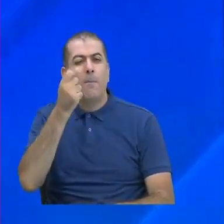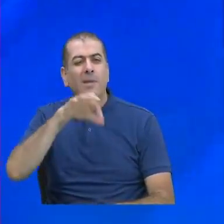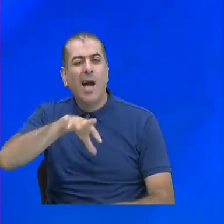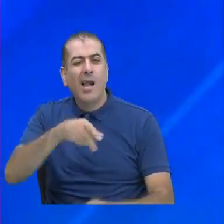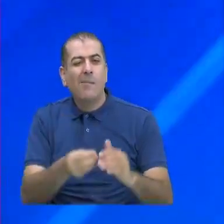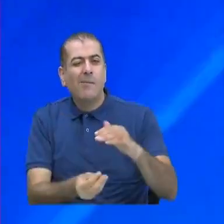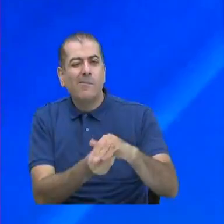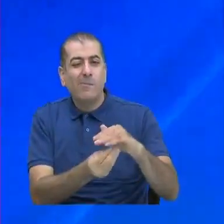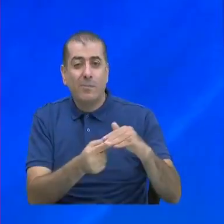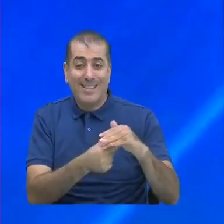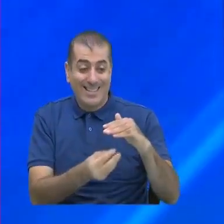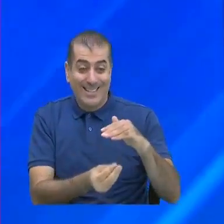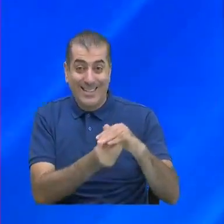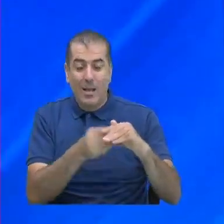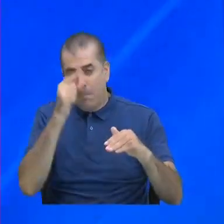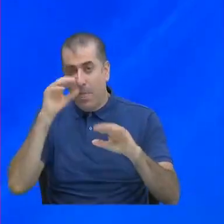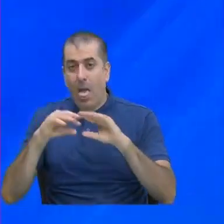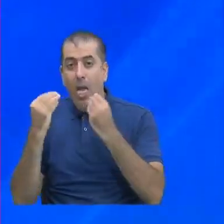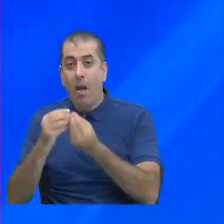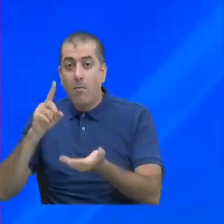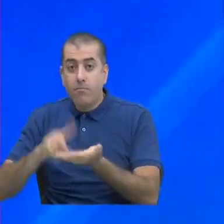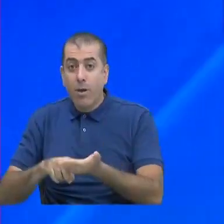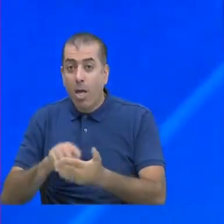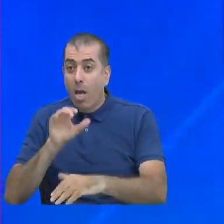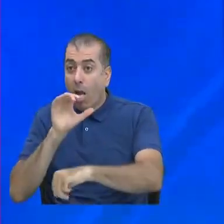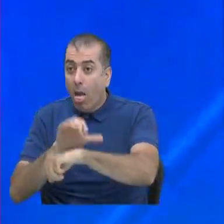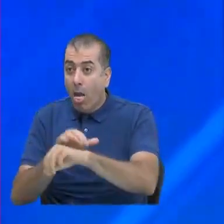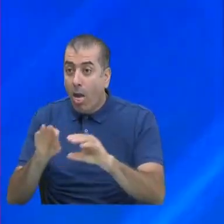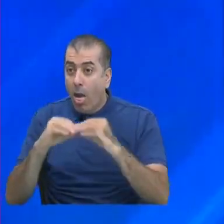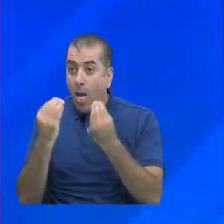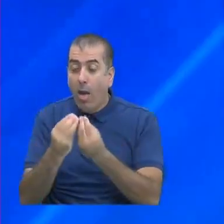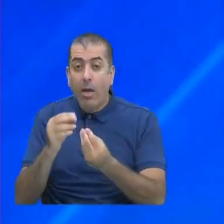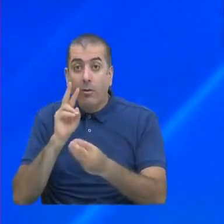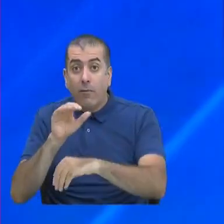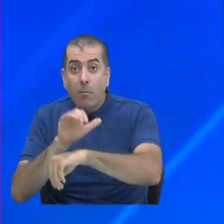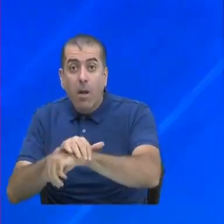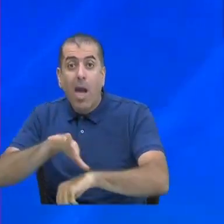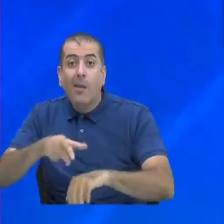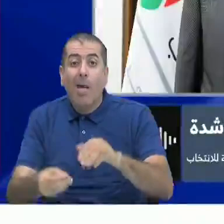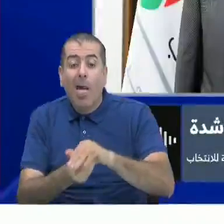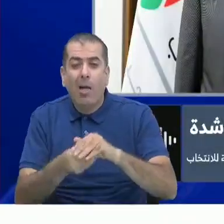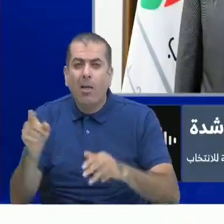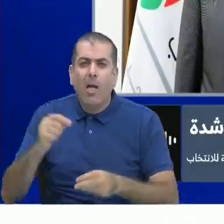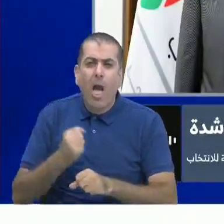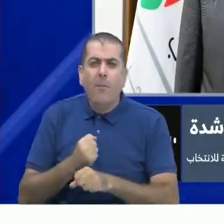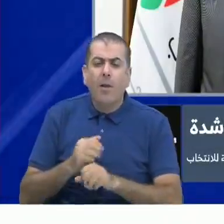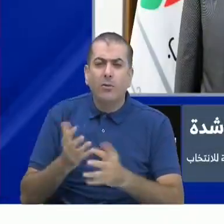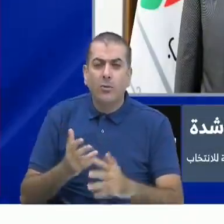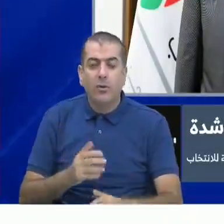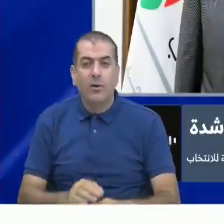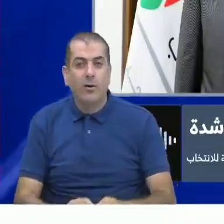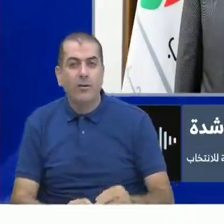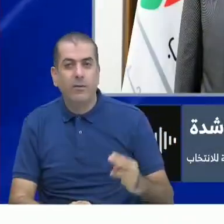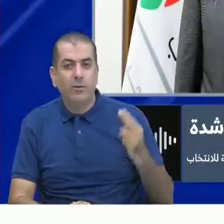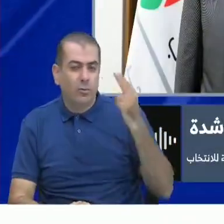والحزبية، ما هي الإجراءات التي تتخذها الهيئة للتصدي لهذا النوع من الجرائم الانتخابية؟ نعم، وهذا سؤال في